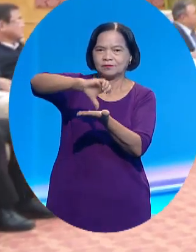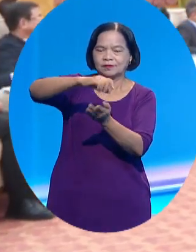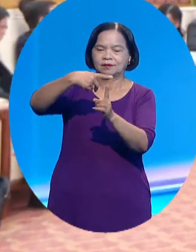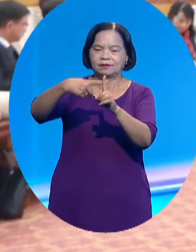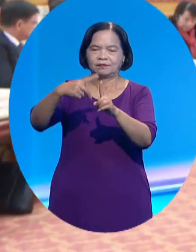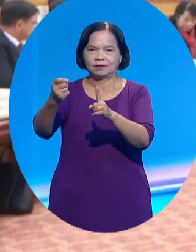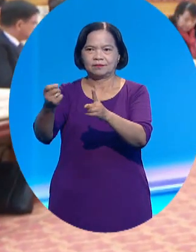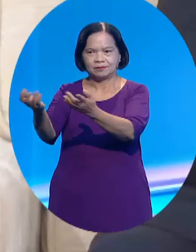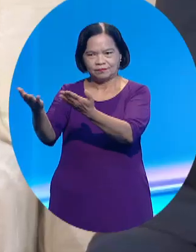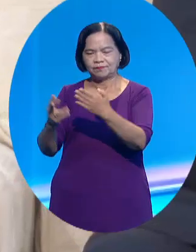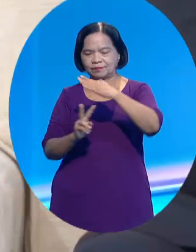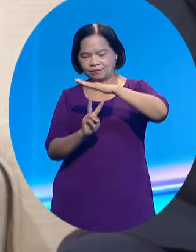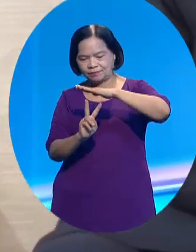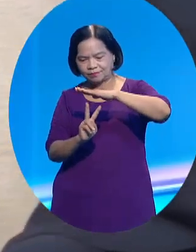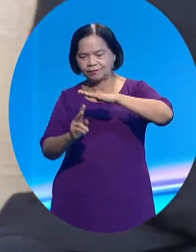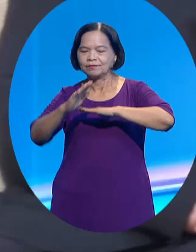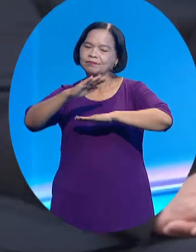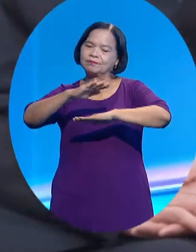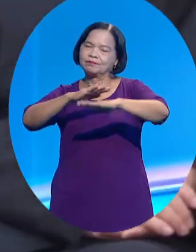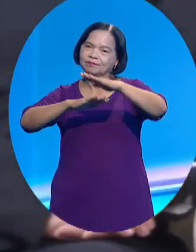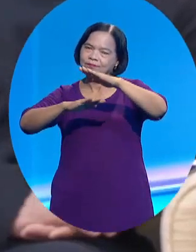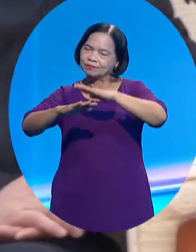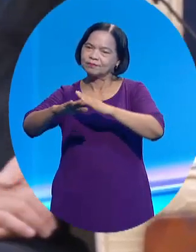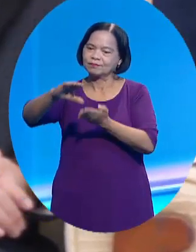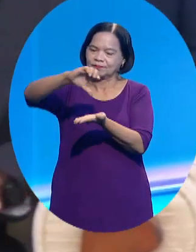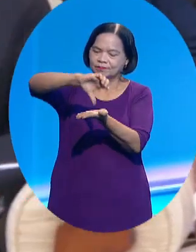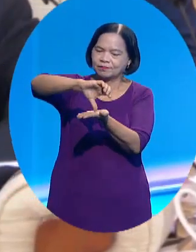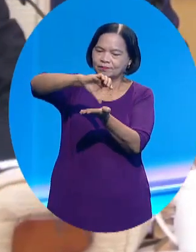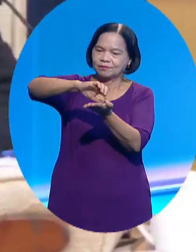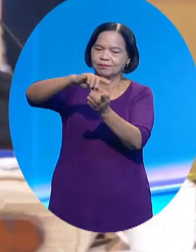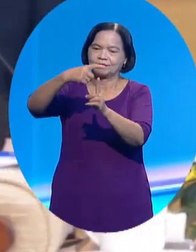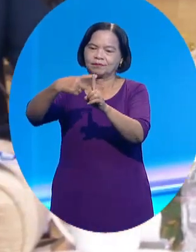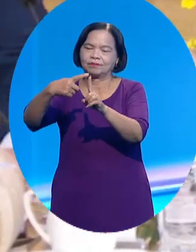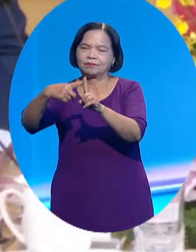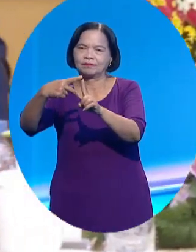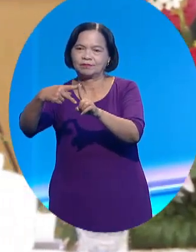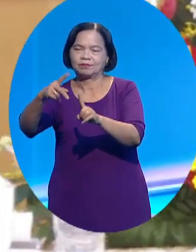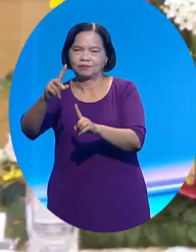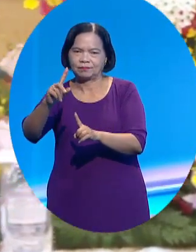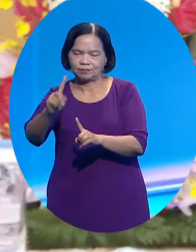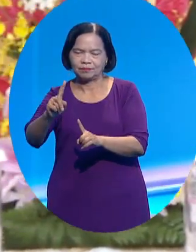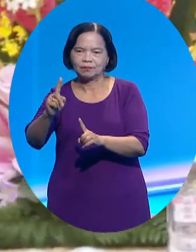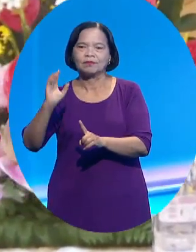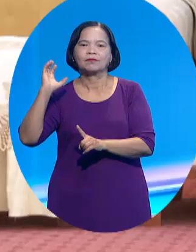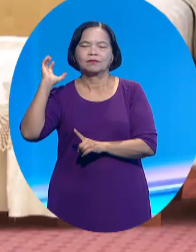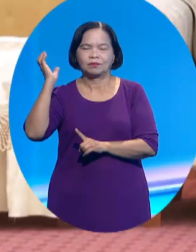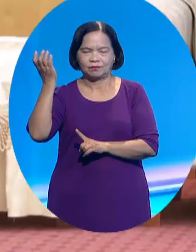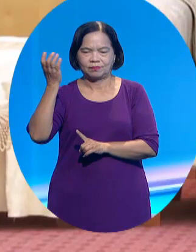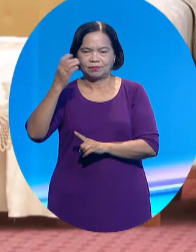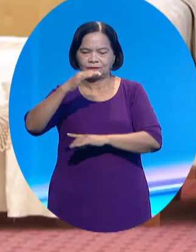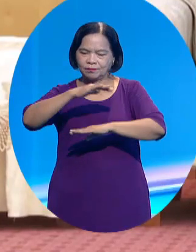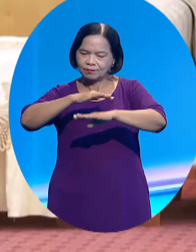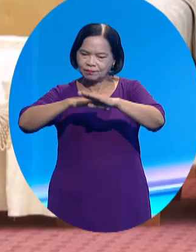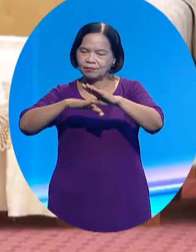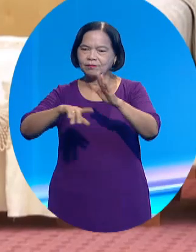hút nguồn vốn đầu tư ban đầu cho việc xây dựng trung tâm tài chính phố đông kinh nghiệm trong kêu gọi Thu đ t ch Quế xây dựng khu khổ